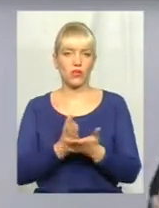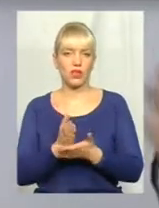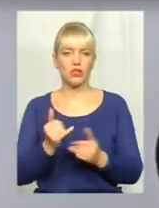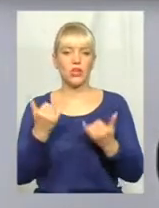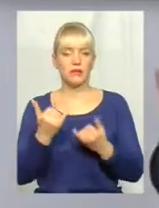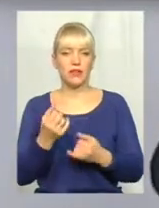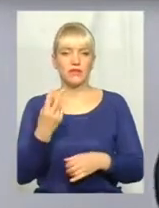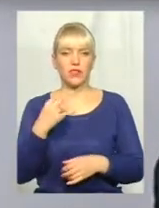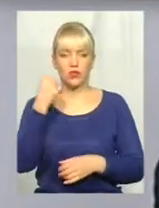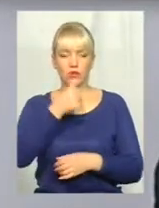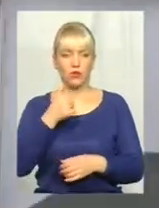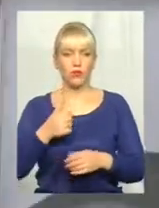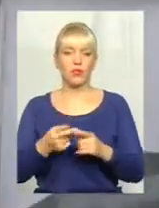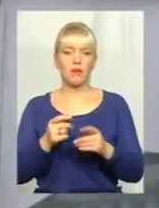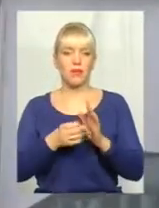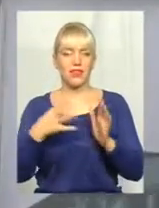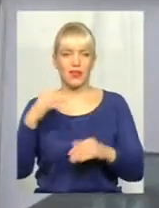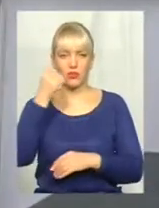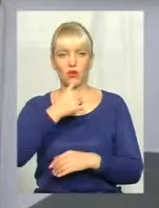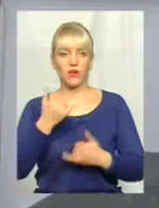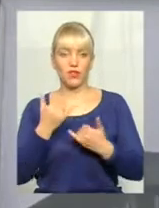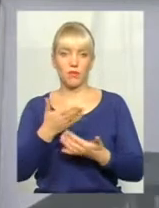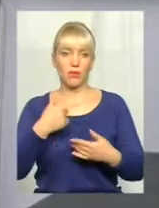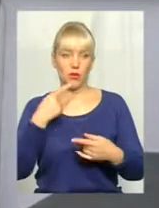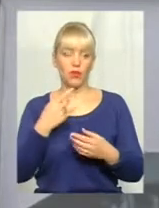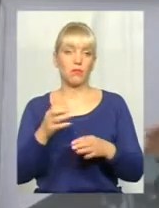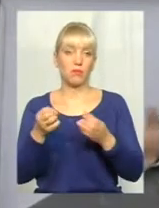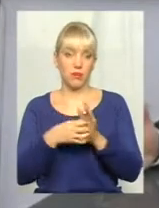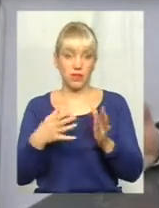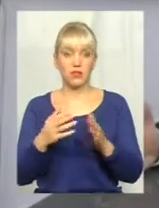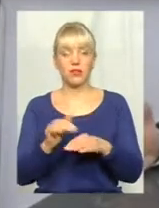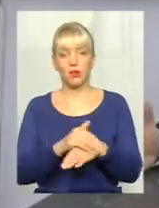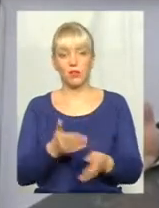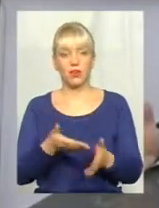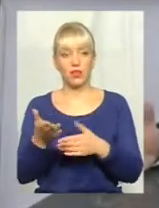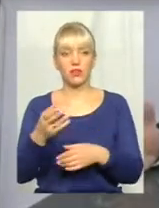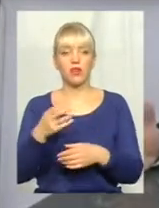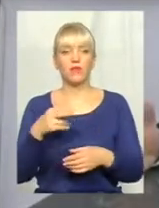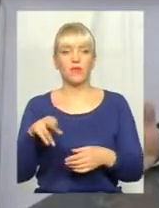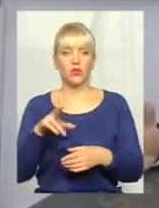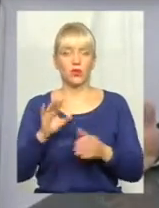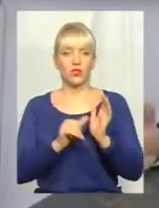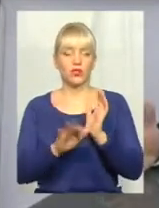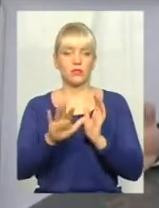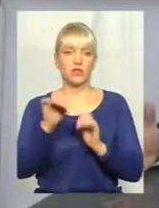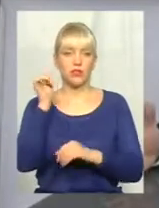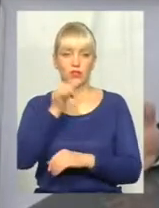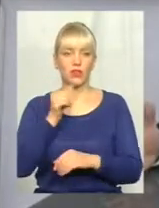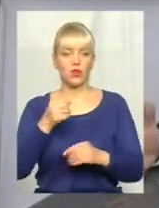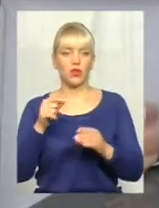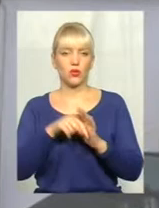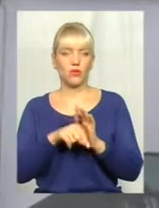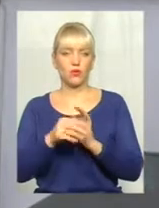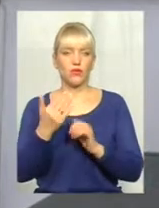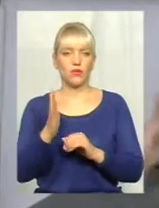2012 році – 15. Тепер ми кажемо, 15, да, будь ласка, але з 65 років. Тобто ви будете